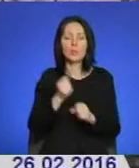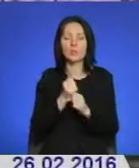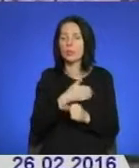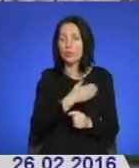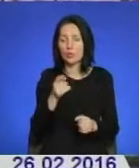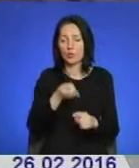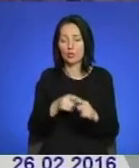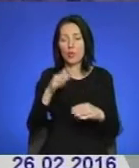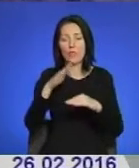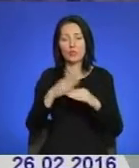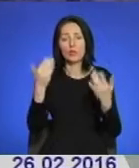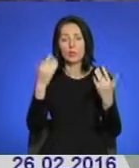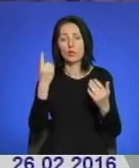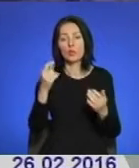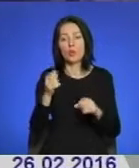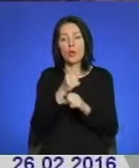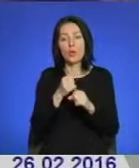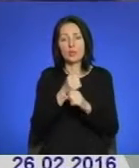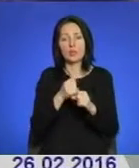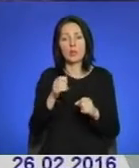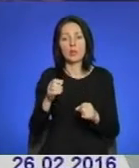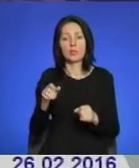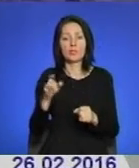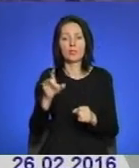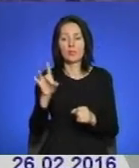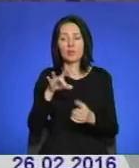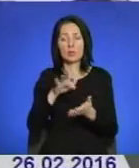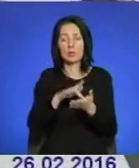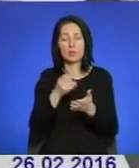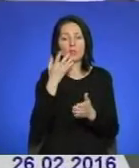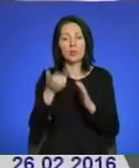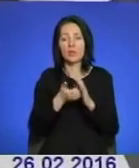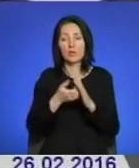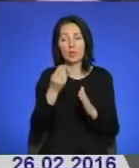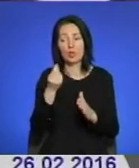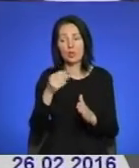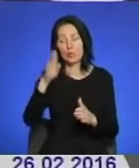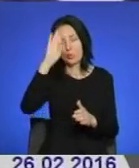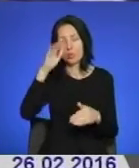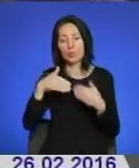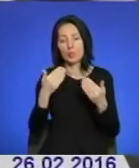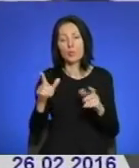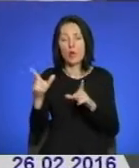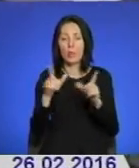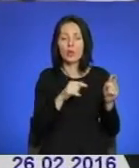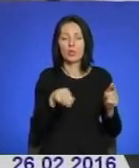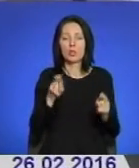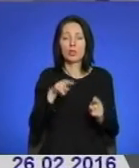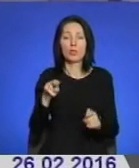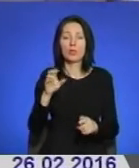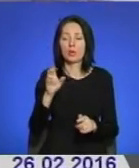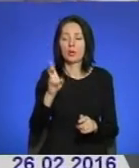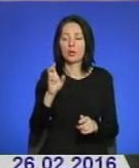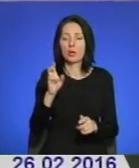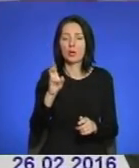вони відпочивали в одному з барів райцентру. Коли на чергову пляшку забракло грошей, чоловік запропонував з'їздити до Тараша, бо